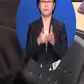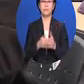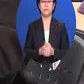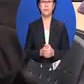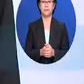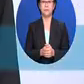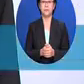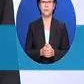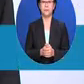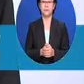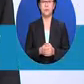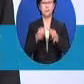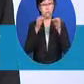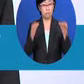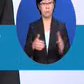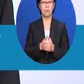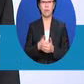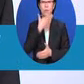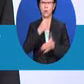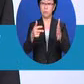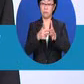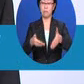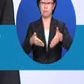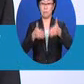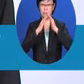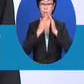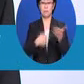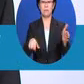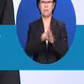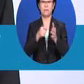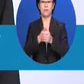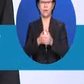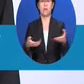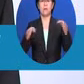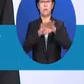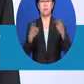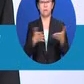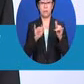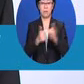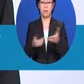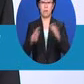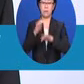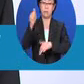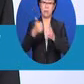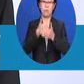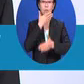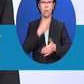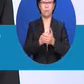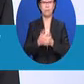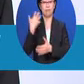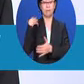진행됐습니다. 그동안에 복지재단 설립을 위해서 시설 종사자나 기관장, 또